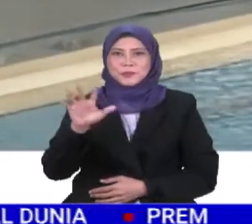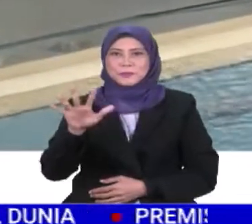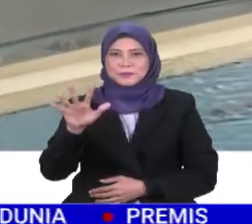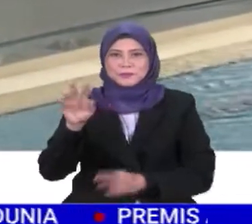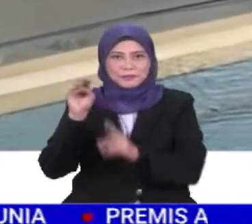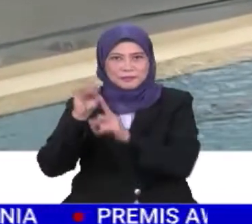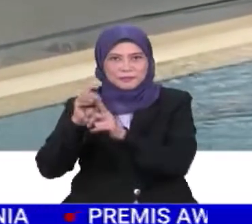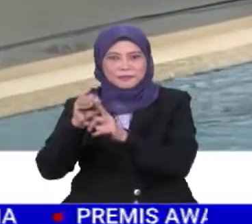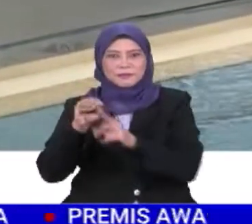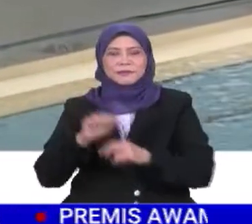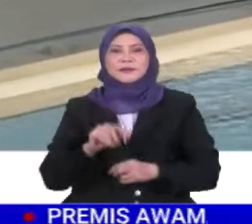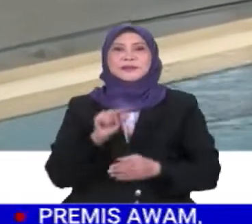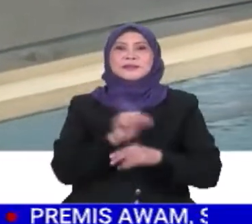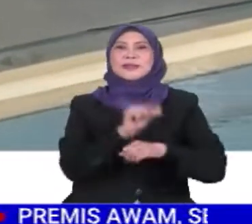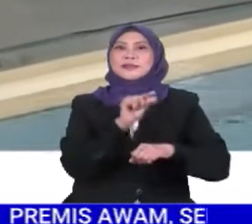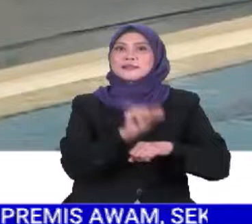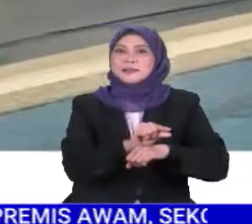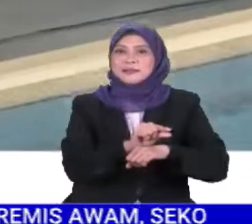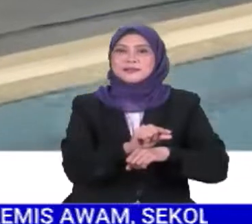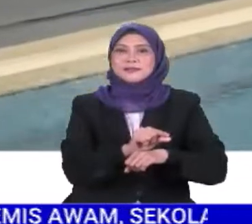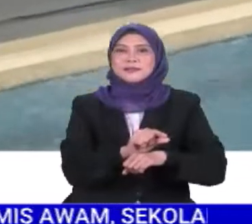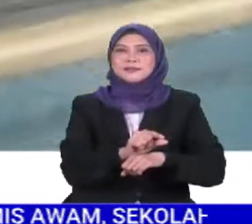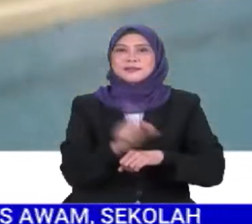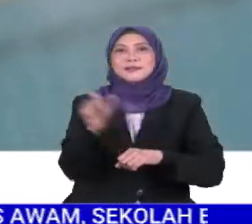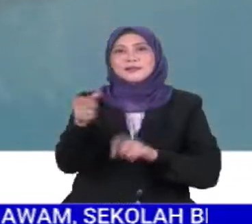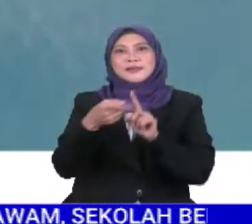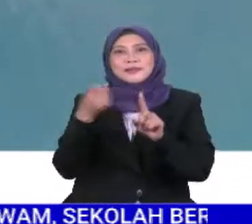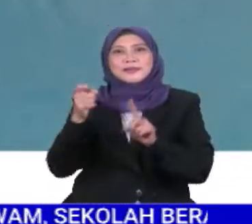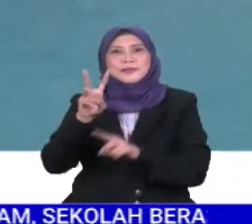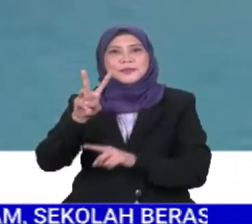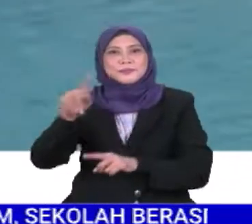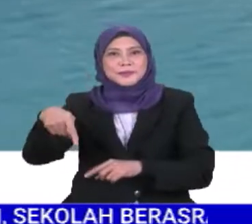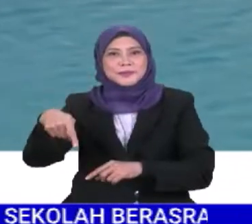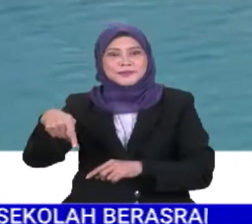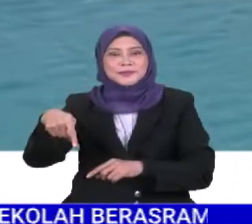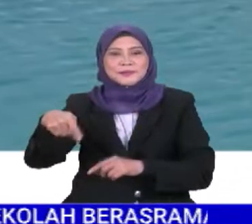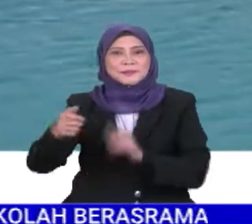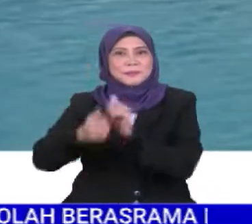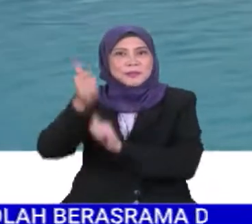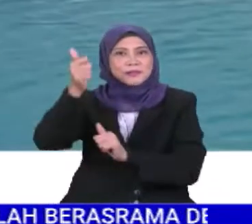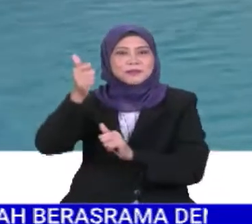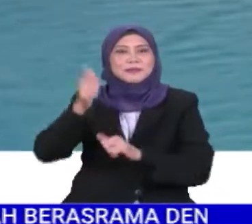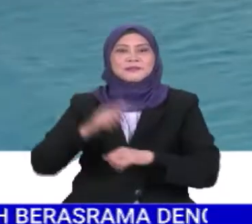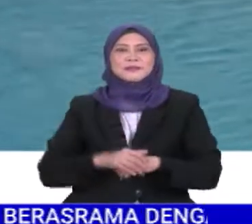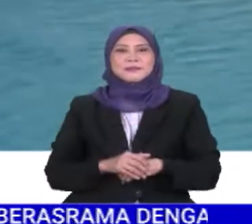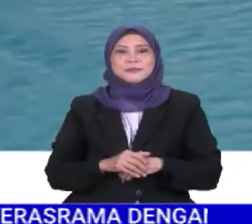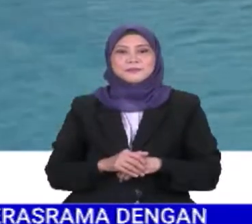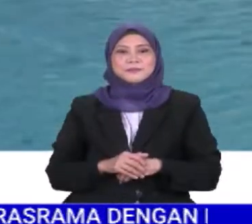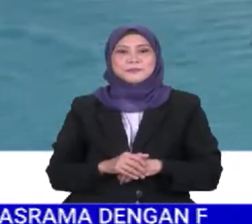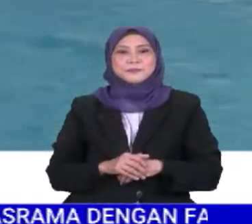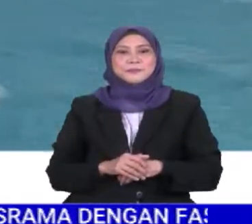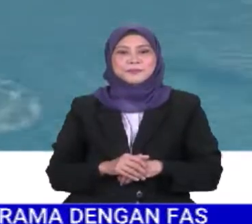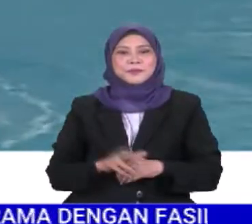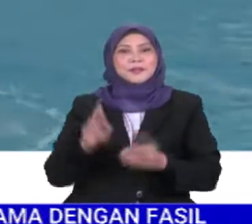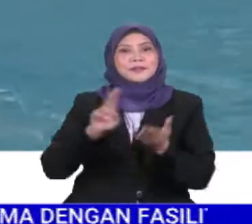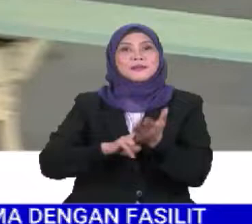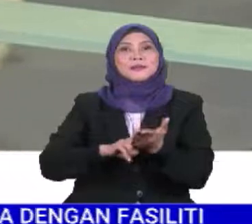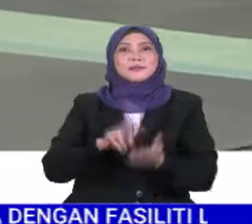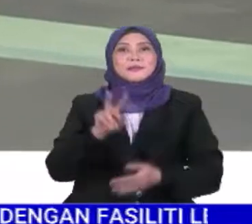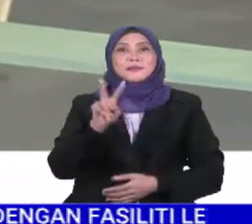325.05 mata. Gangsa menjadi milik seorang lagi atlet wilayah persekutuan dan Qayyum Nazmi yang